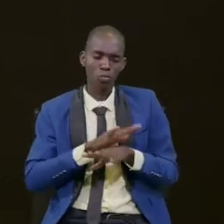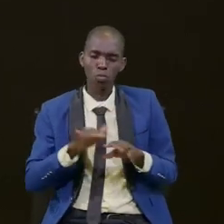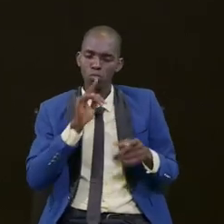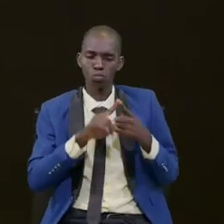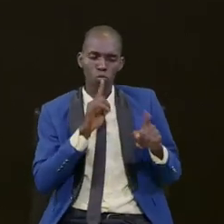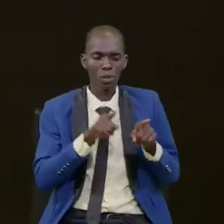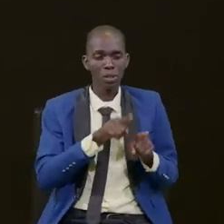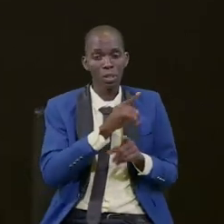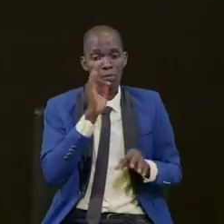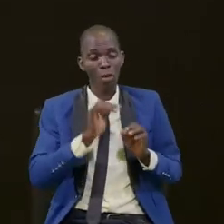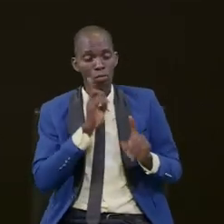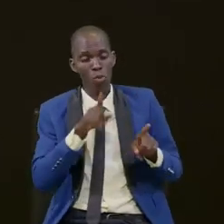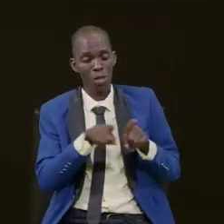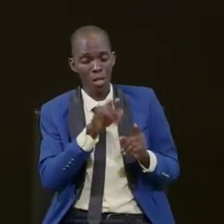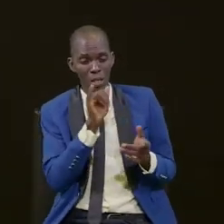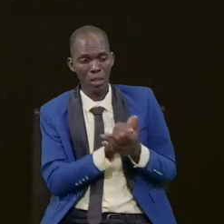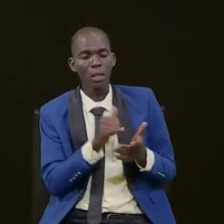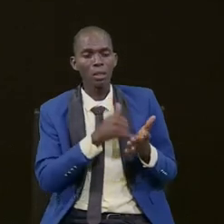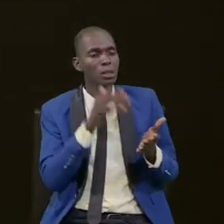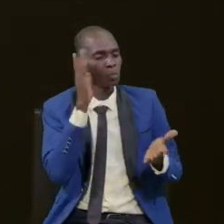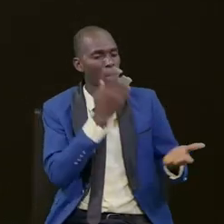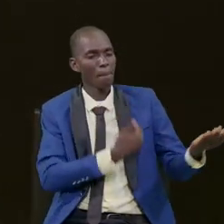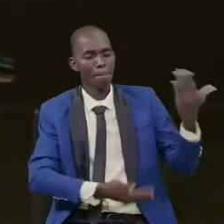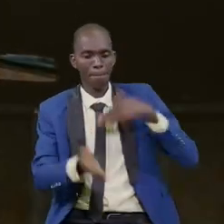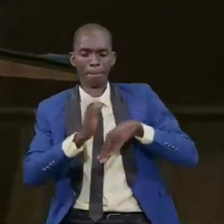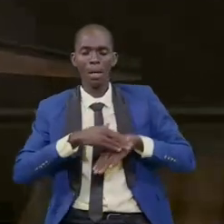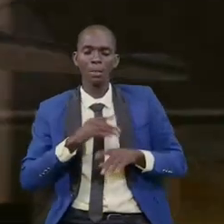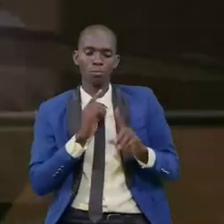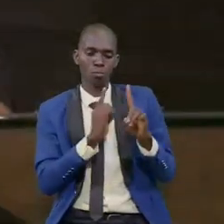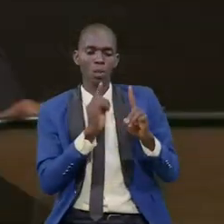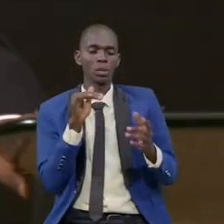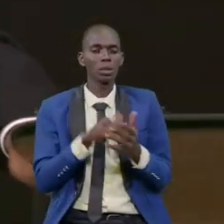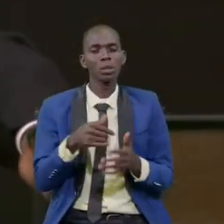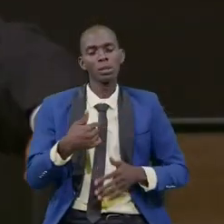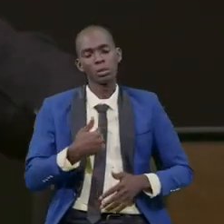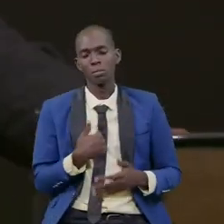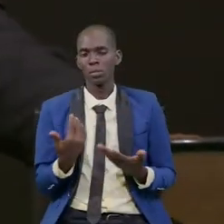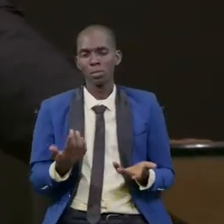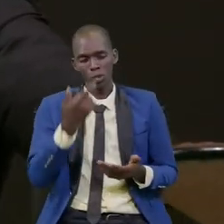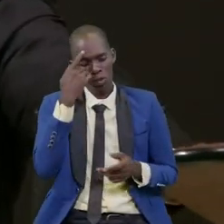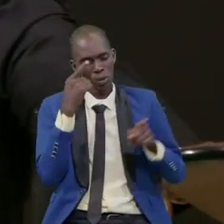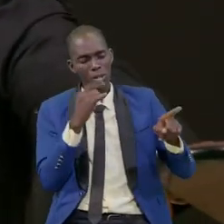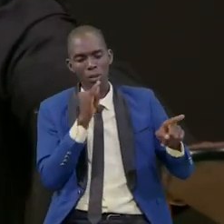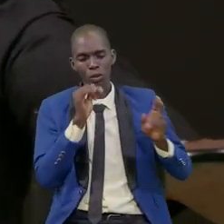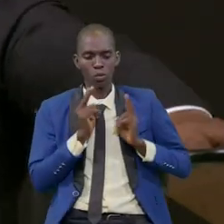Cela va détruire ma vie. Et cela va montrer que telle elle est, telle je suis.